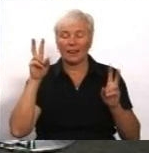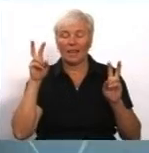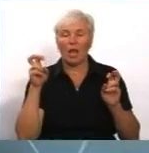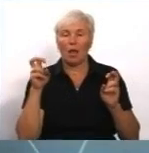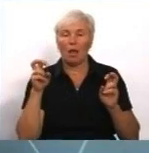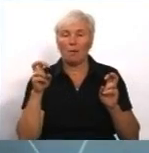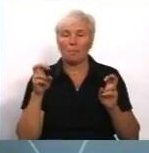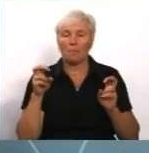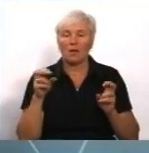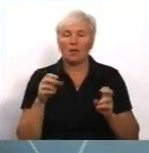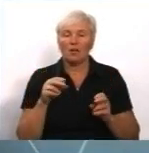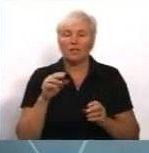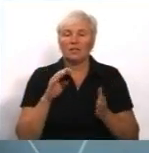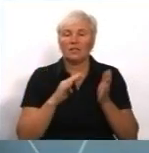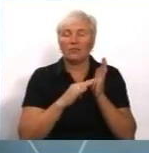9 червня біля села